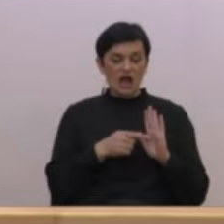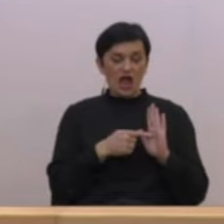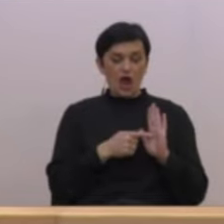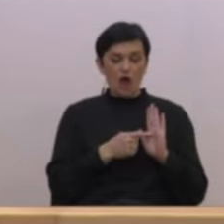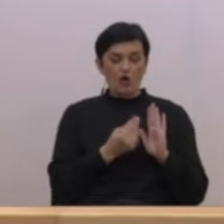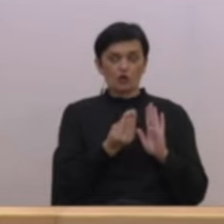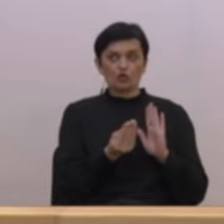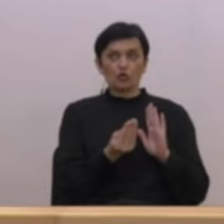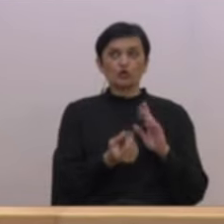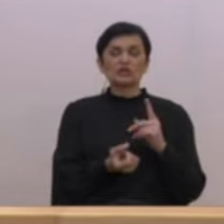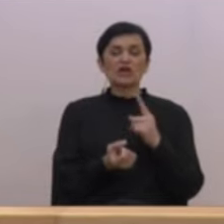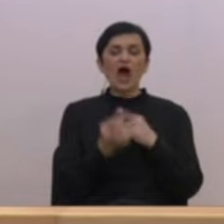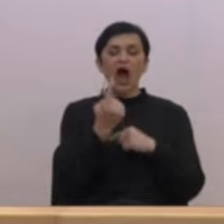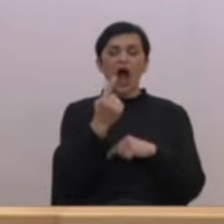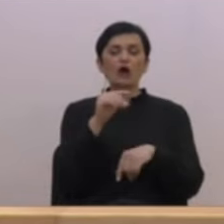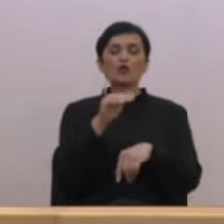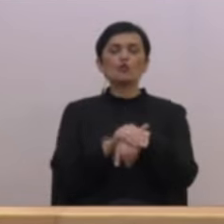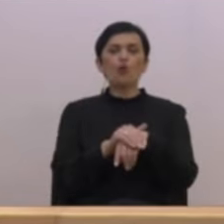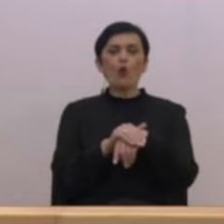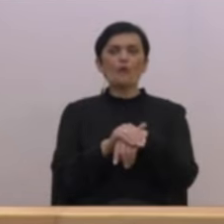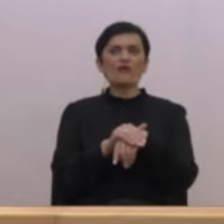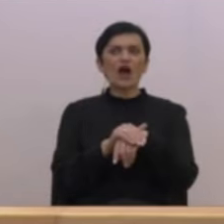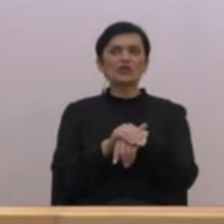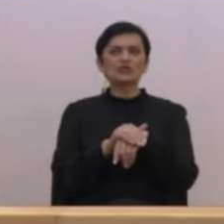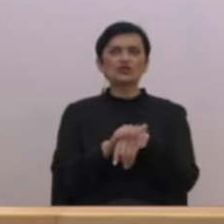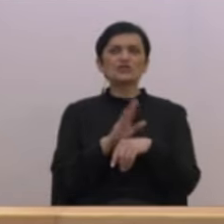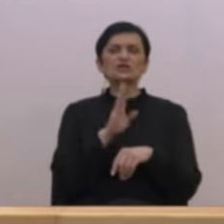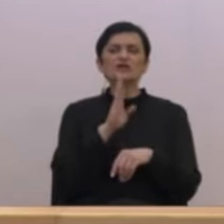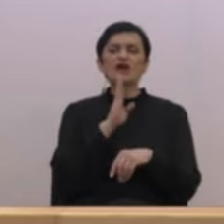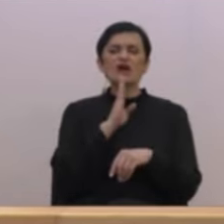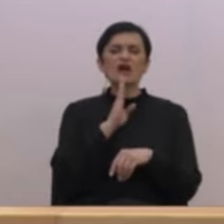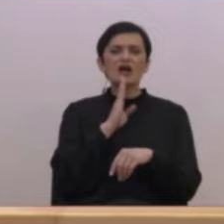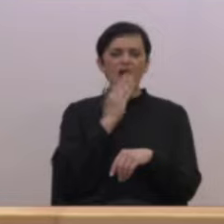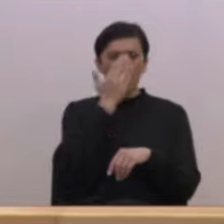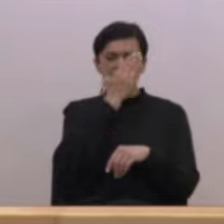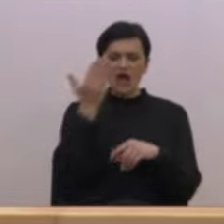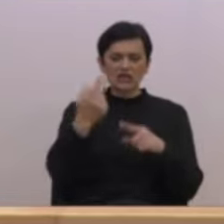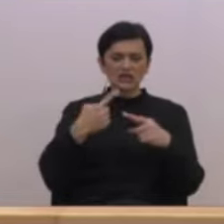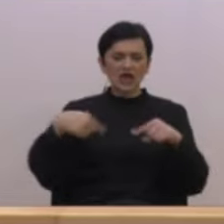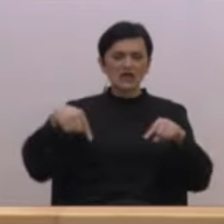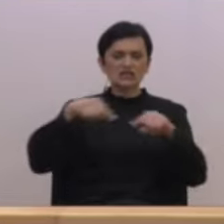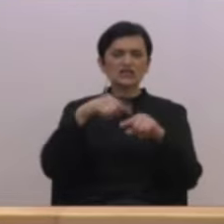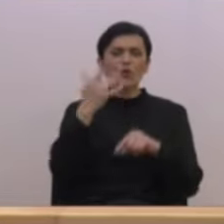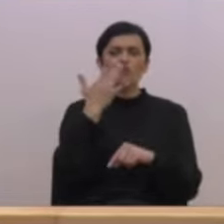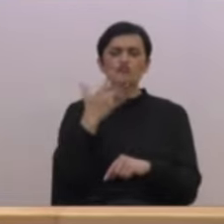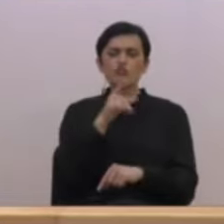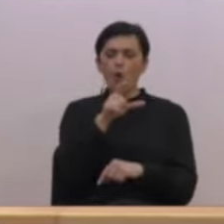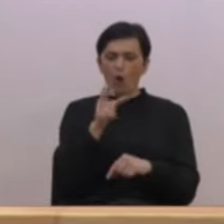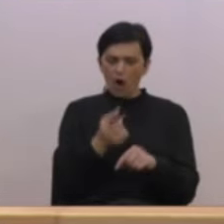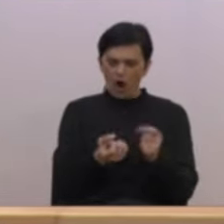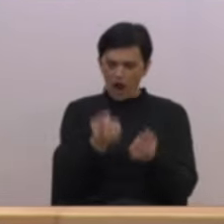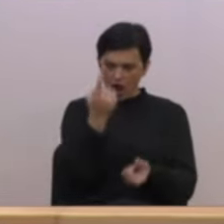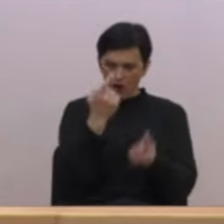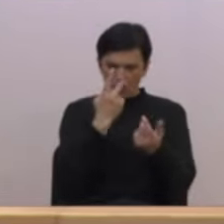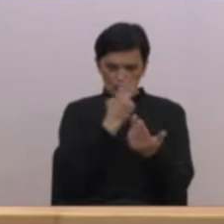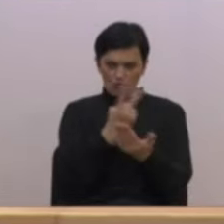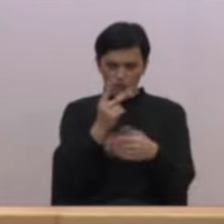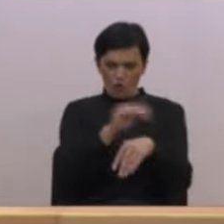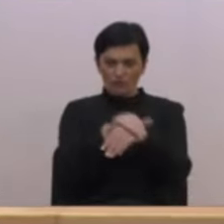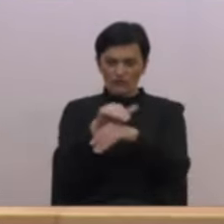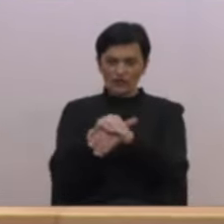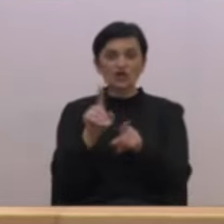შესაბამისად აღმოვაჩინეთ ძალიან კარგი მარგალიტები ქალთა საზოგადოებაში პოლიტიკოსების და ეგრე